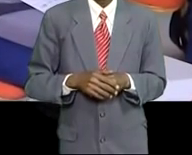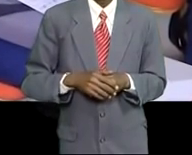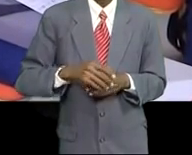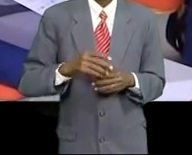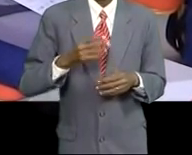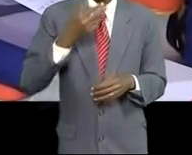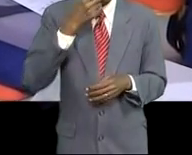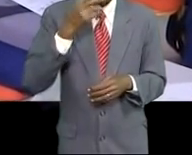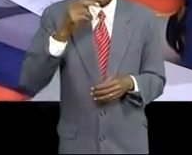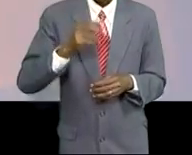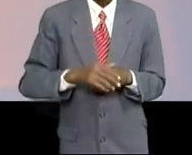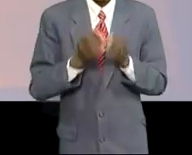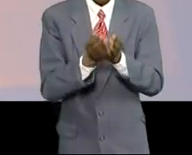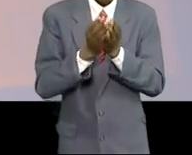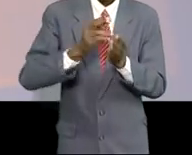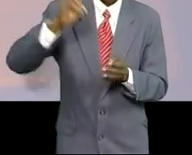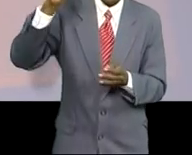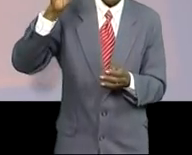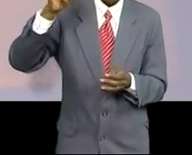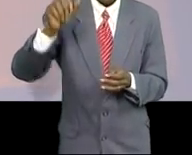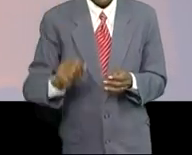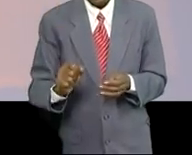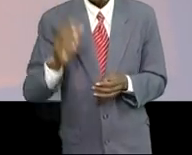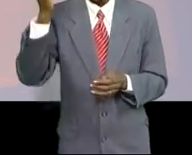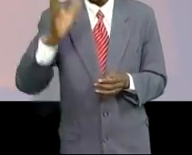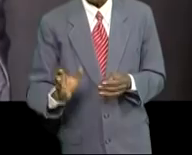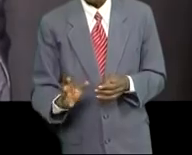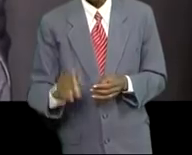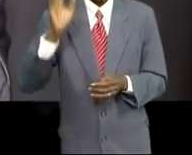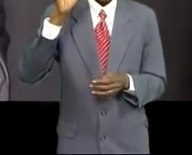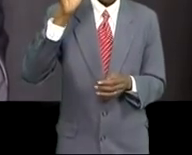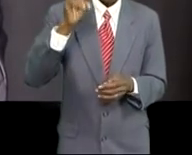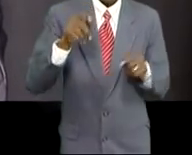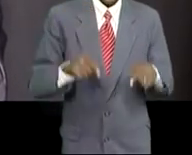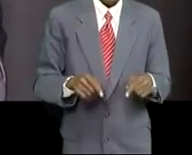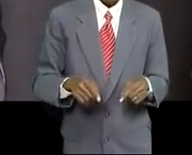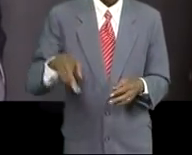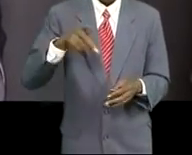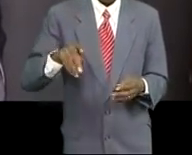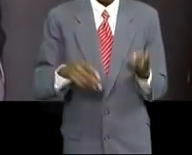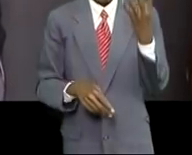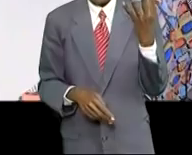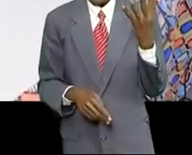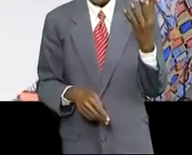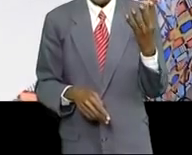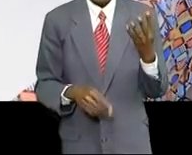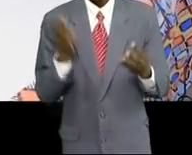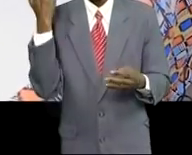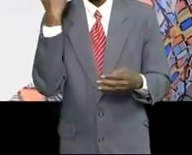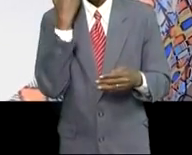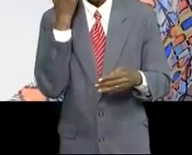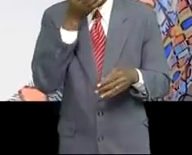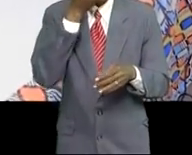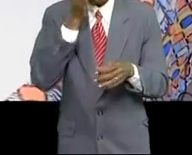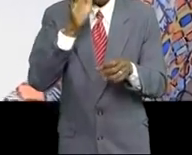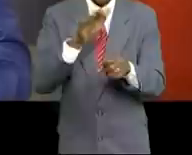Kinshasa. Il faut signaler que cette formation fait suite à une précédente organisée le 28 juin dernier au centre